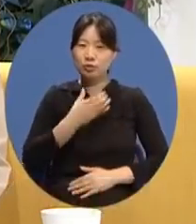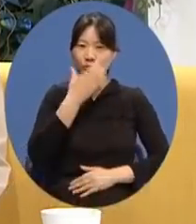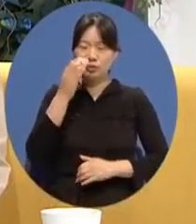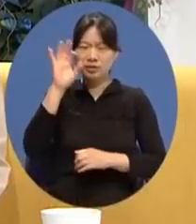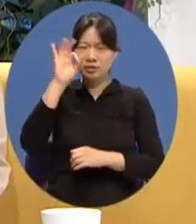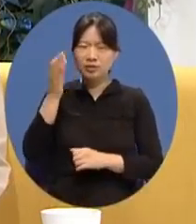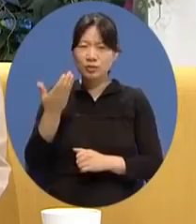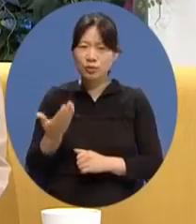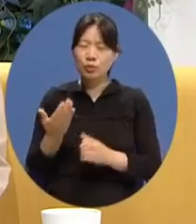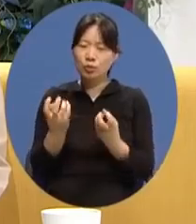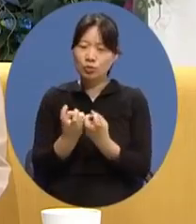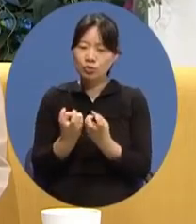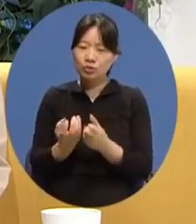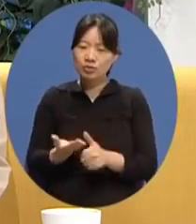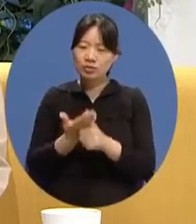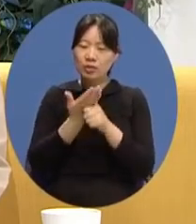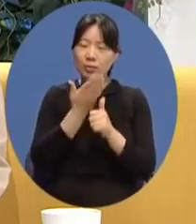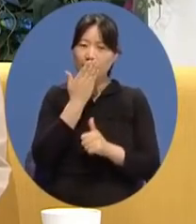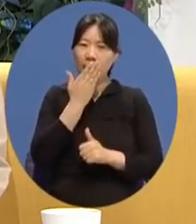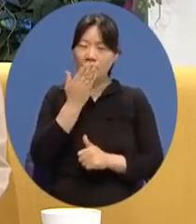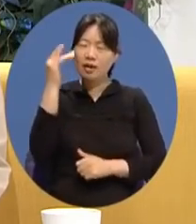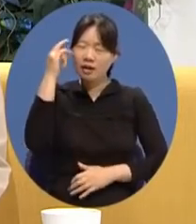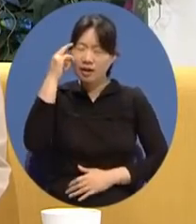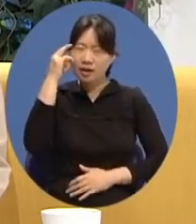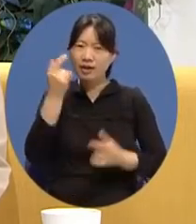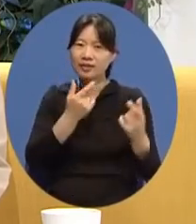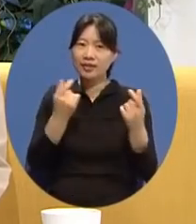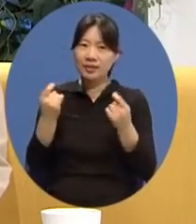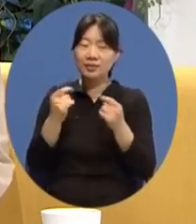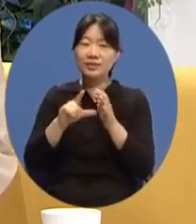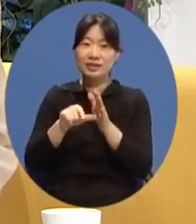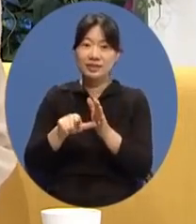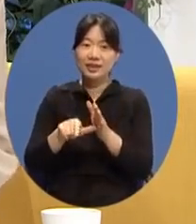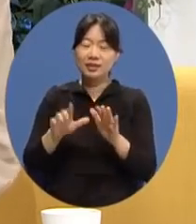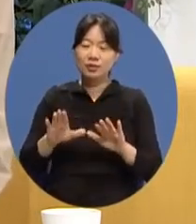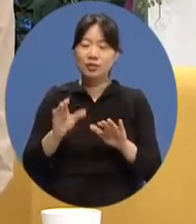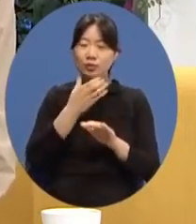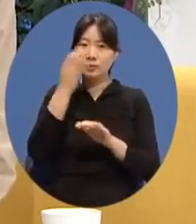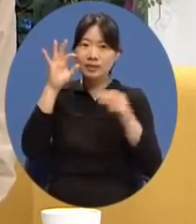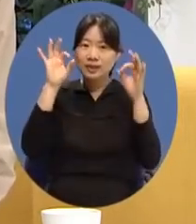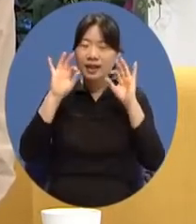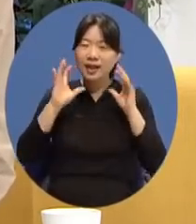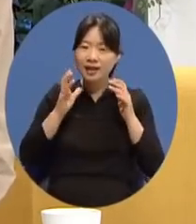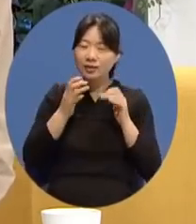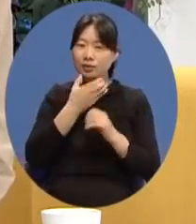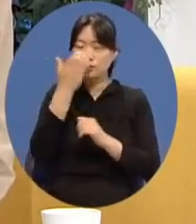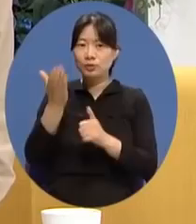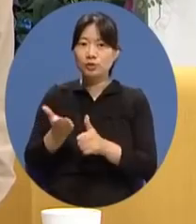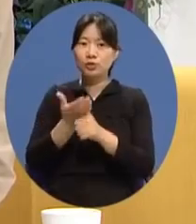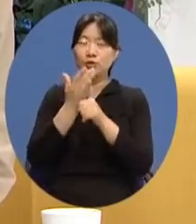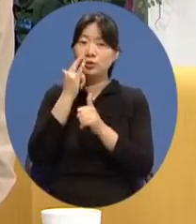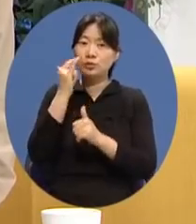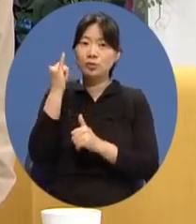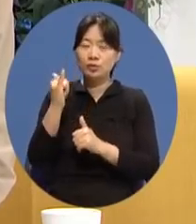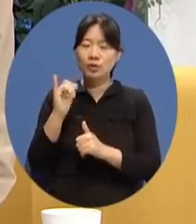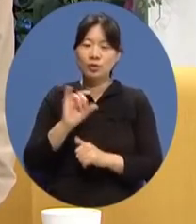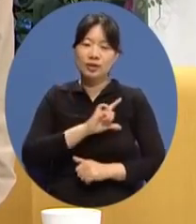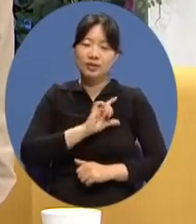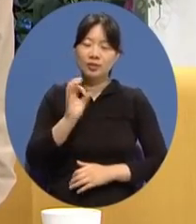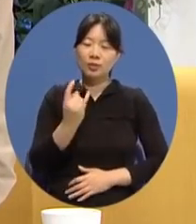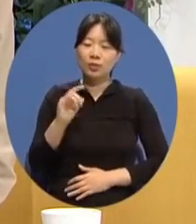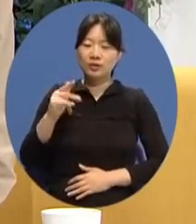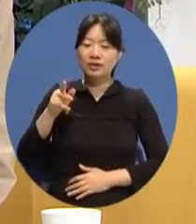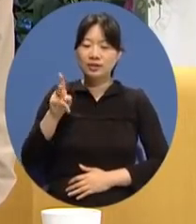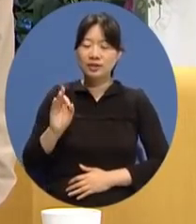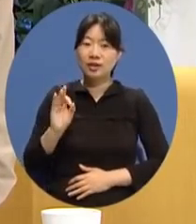꿈을 어떻게 키워줄지에 대해서 함께 생각해보는 시간이죠. 꿈을 찾는 아이, 꿈을 키워주는 부모, 오은영의